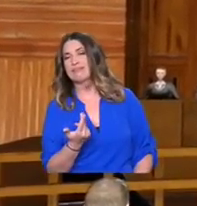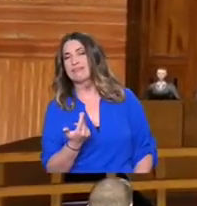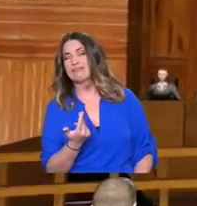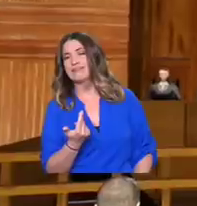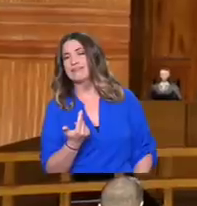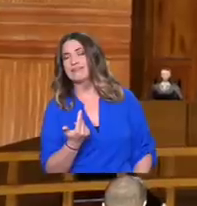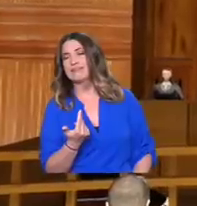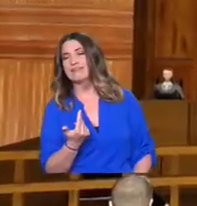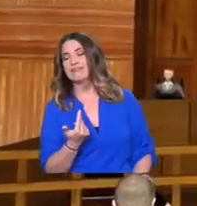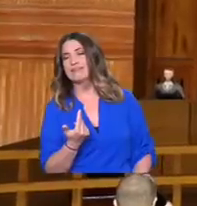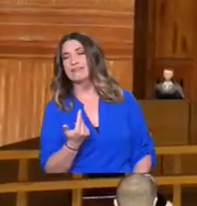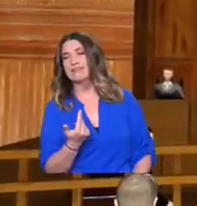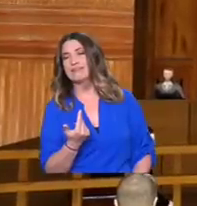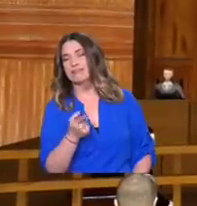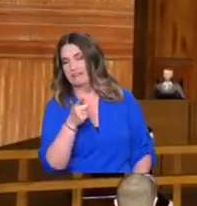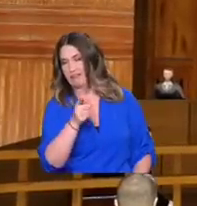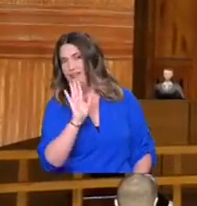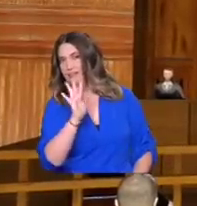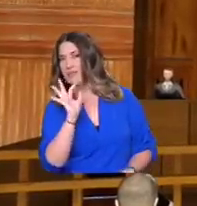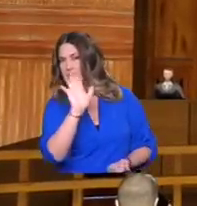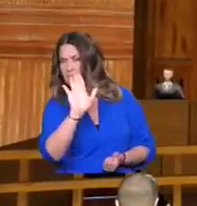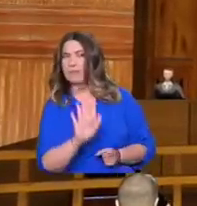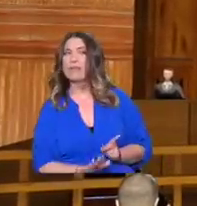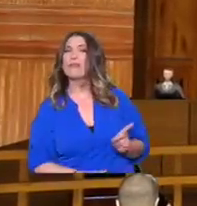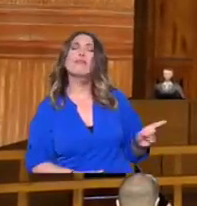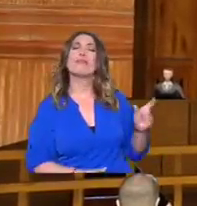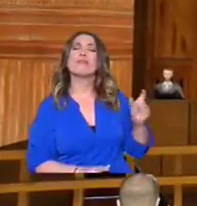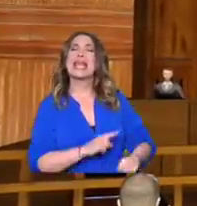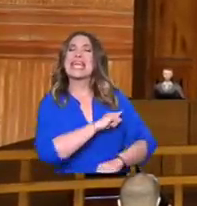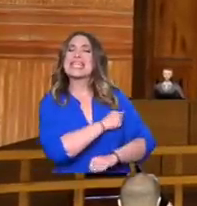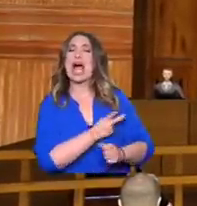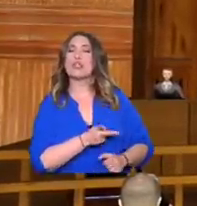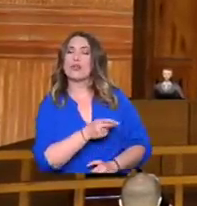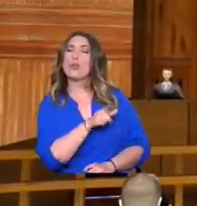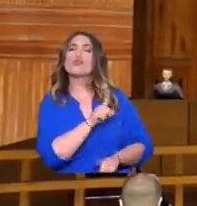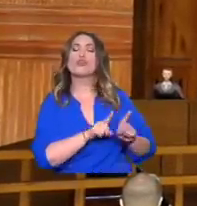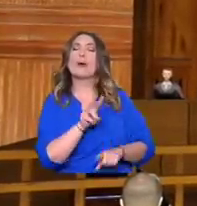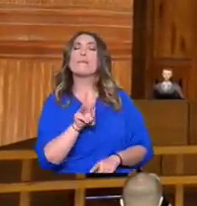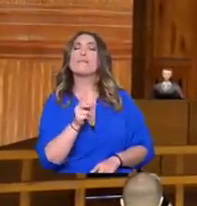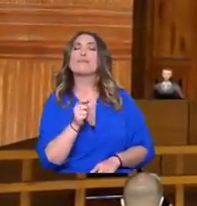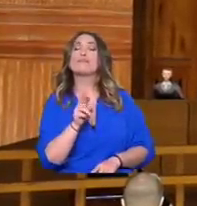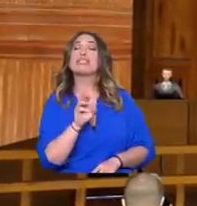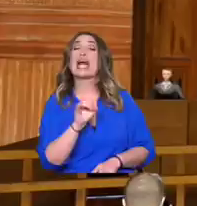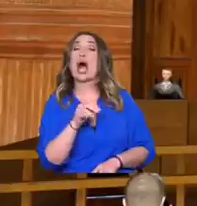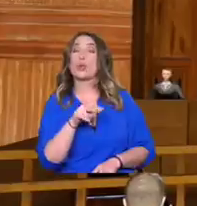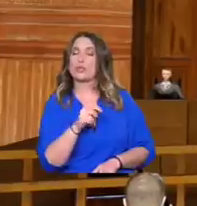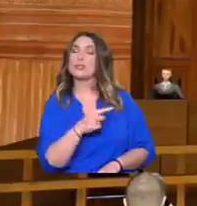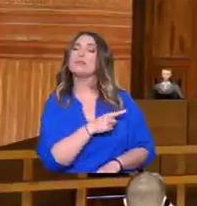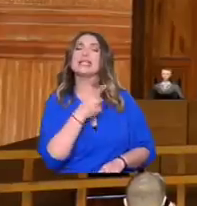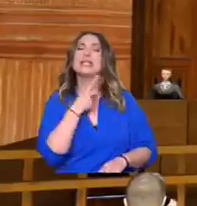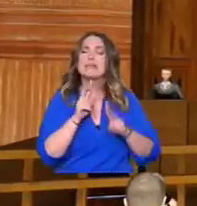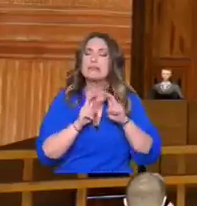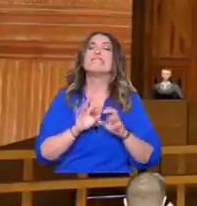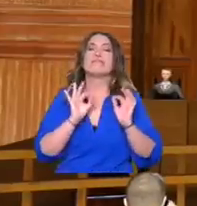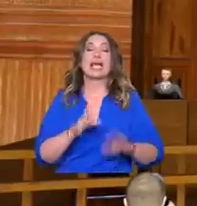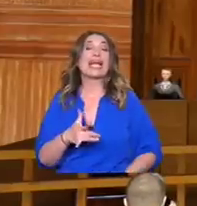και εμπειρότατο ιατροδικαστή, τον κύριο Ψαρούλη. Είπε λοιπόν ότι όπως του μετέφερε ο κύριος Ψαρούλης, η καρδιά της Τζορτζίνας